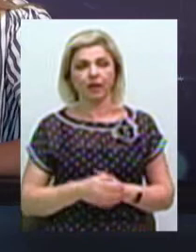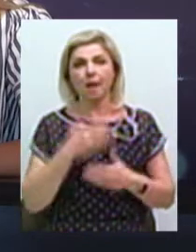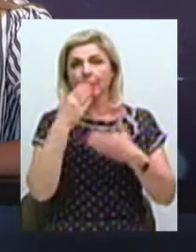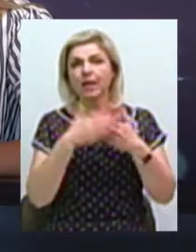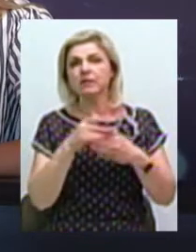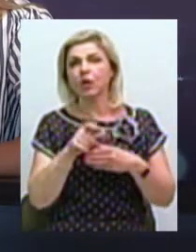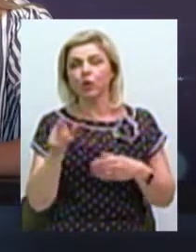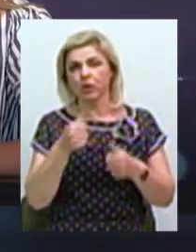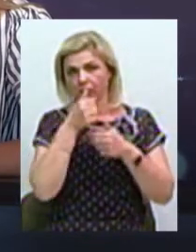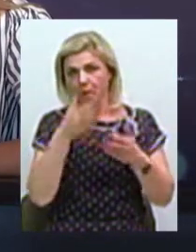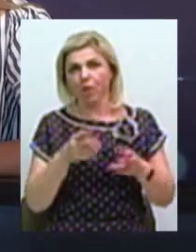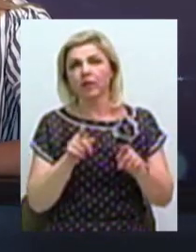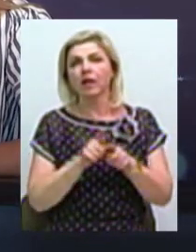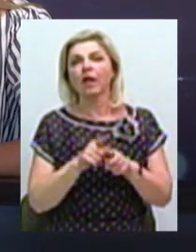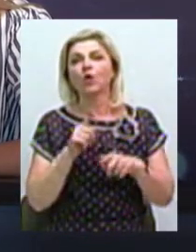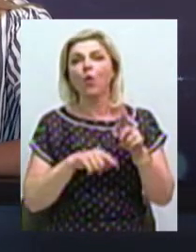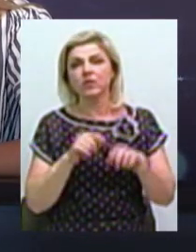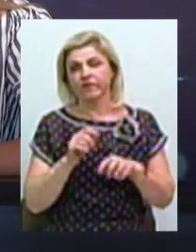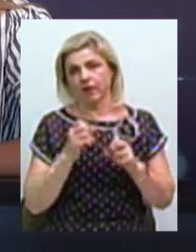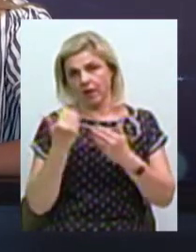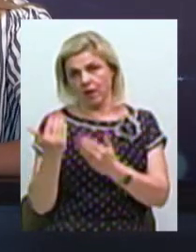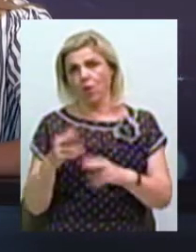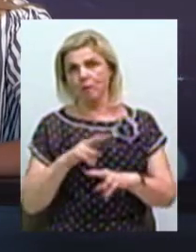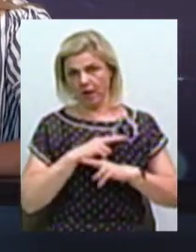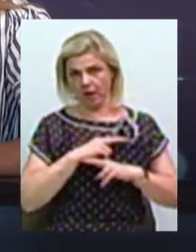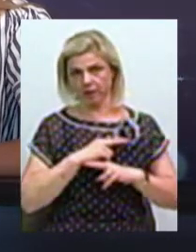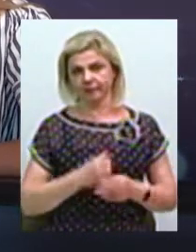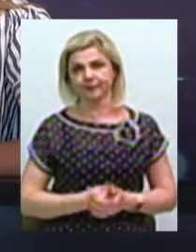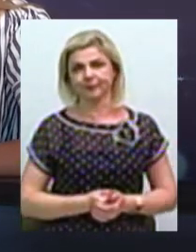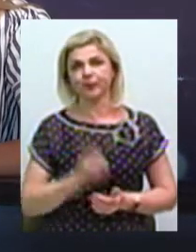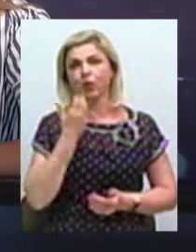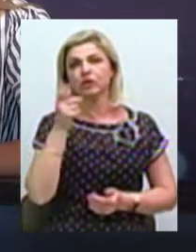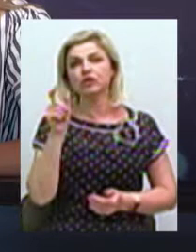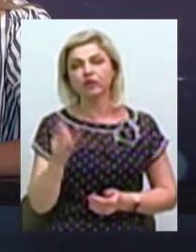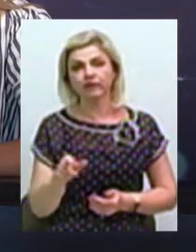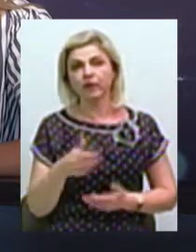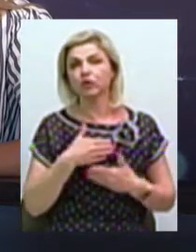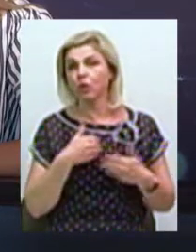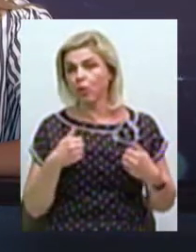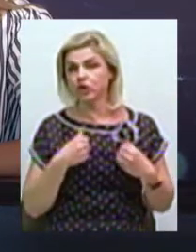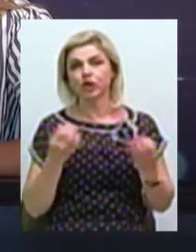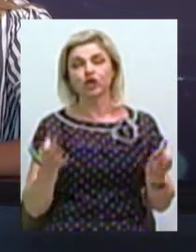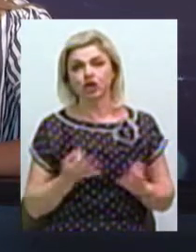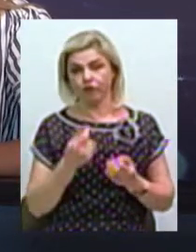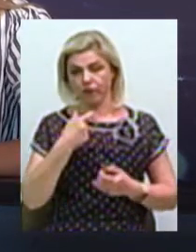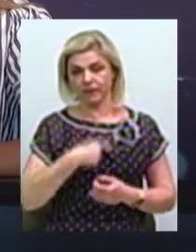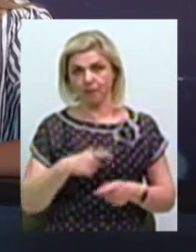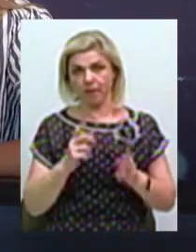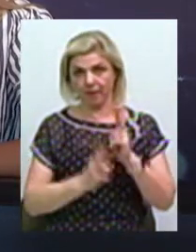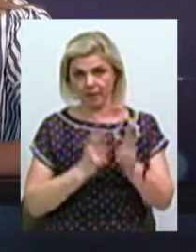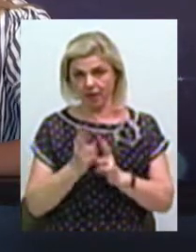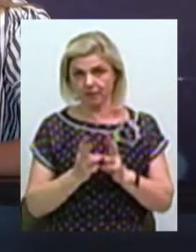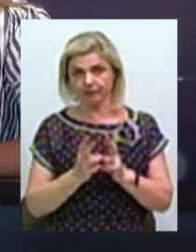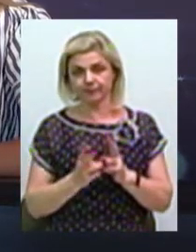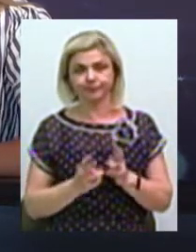смотреть, как их родственник умирает. А когда человек, ну, не хочет ничего в себе менять, там,